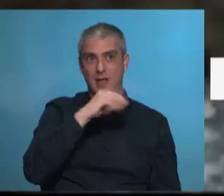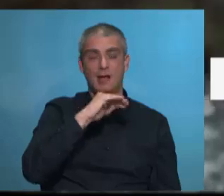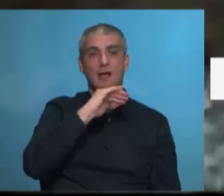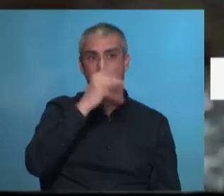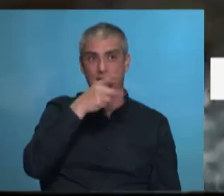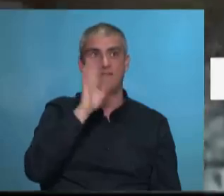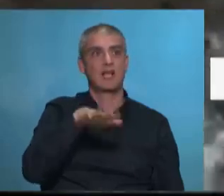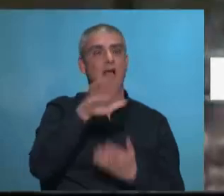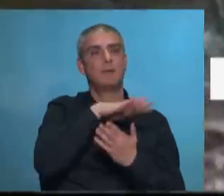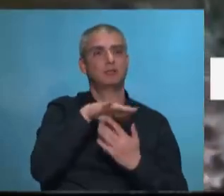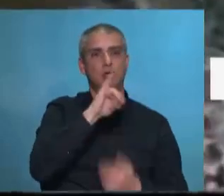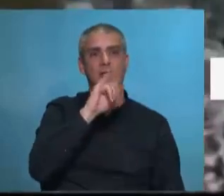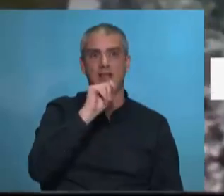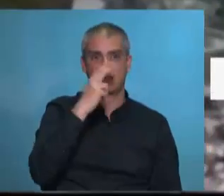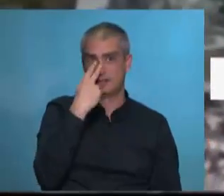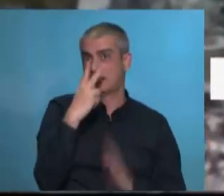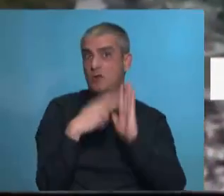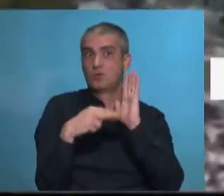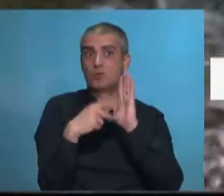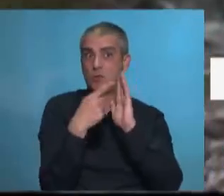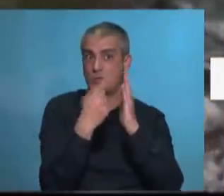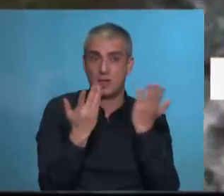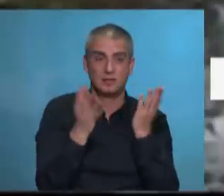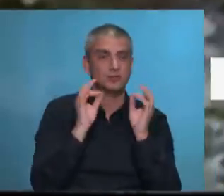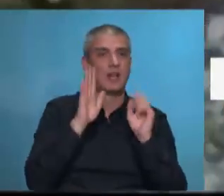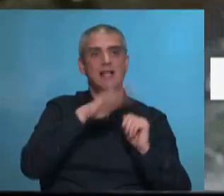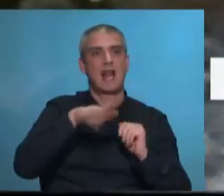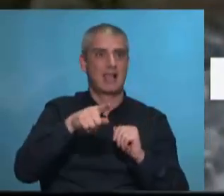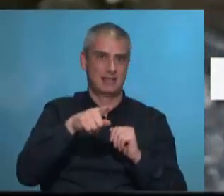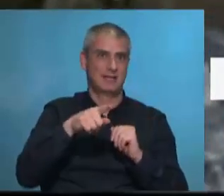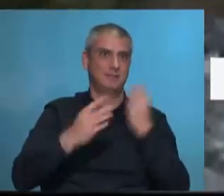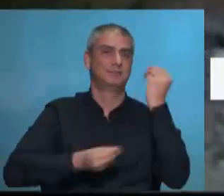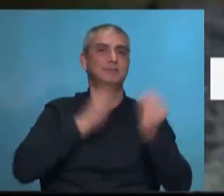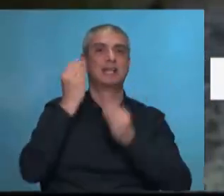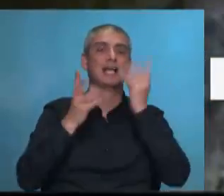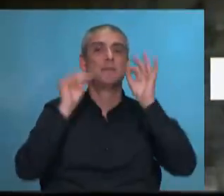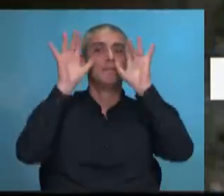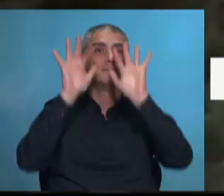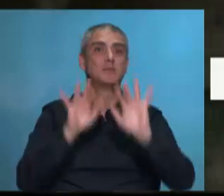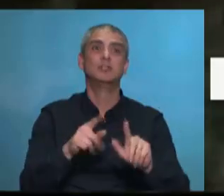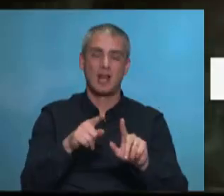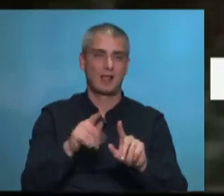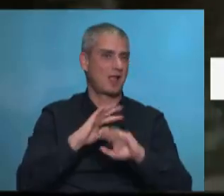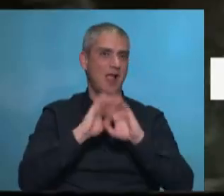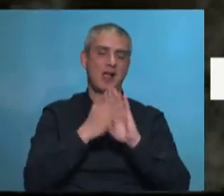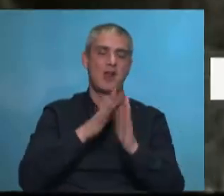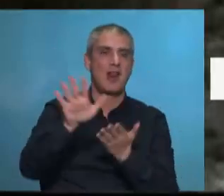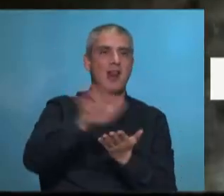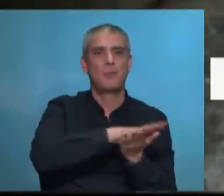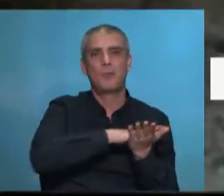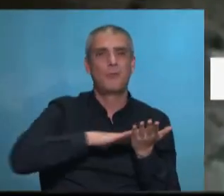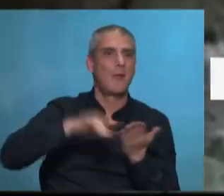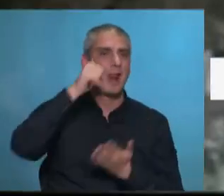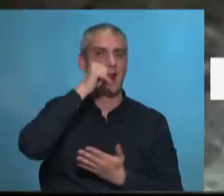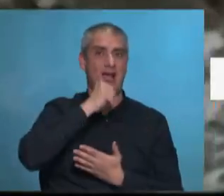וגם באזור יתיר, ותראי את התמונות האלה, דניאלה של הילדים משחקים בשלג, הכל נצבע שם לבן, המקומות